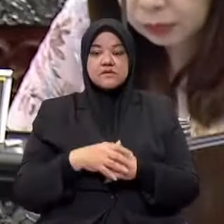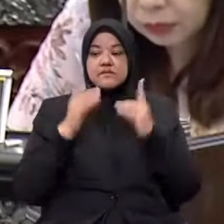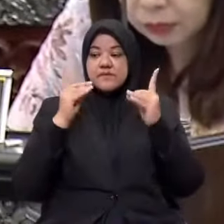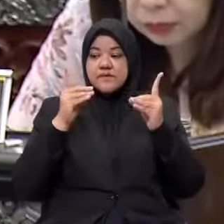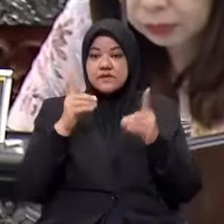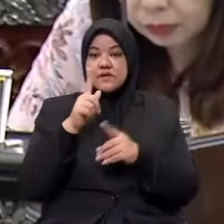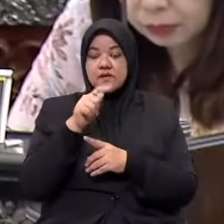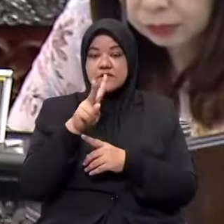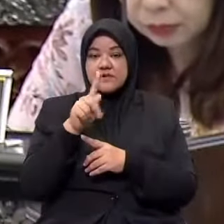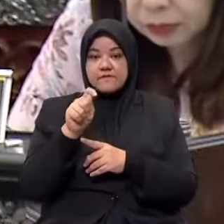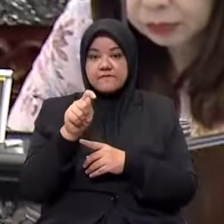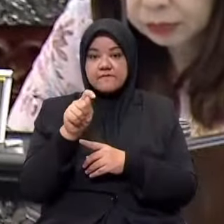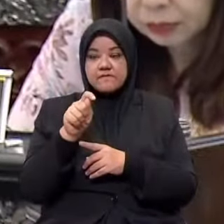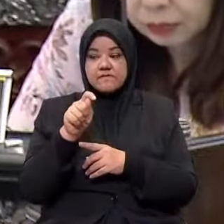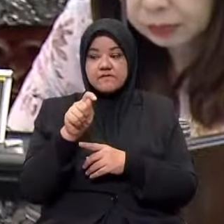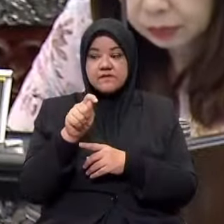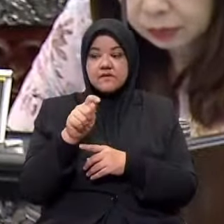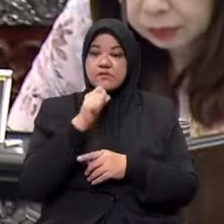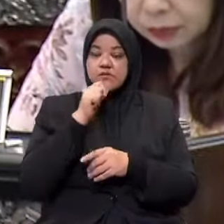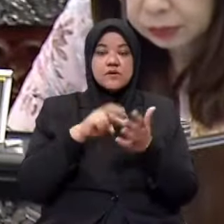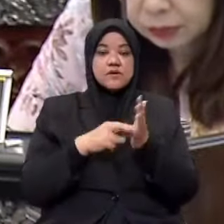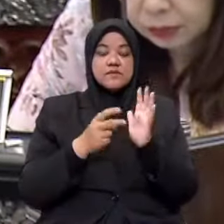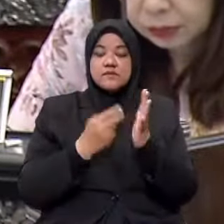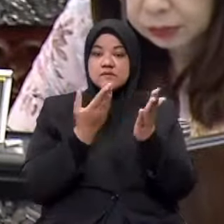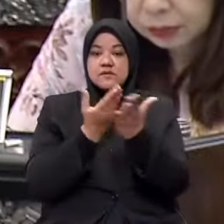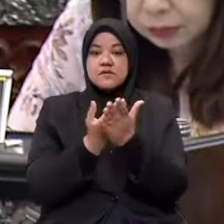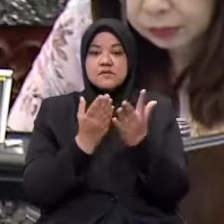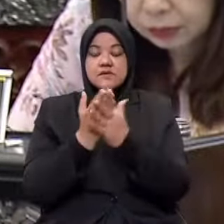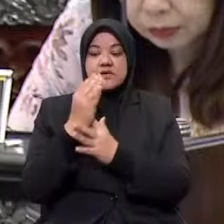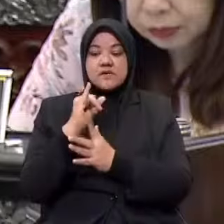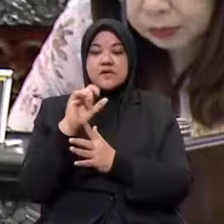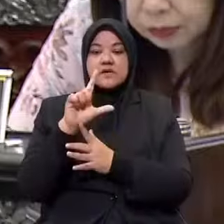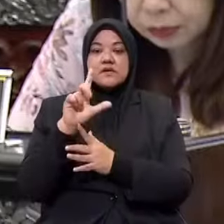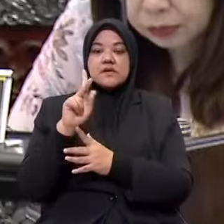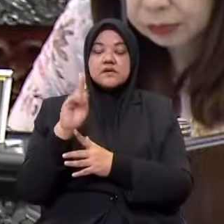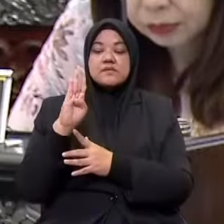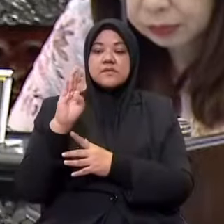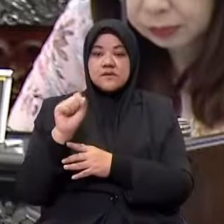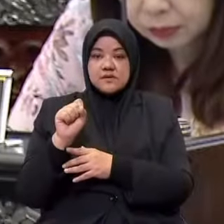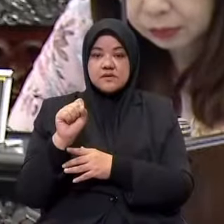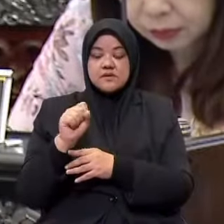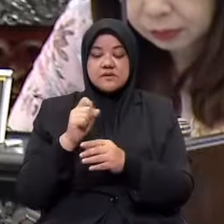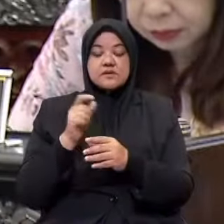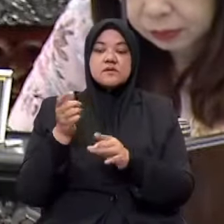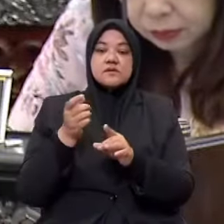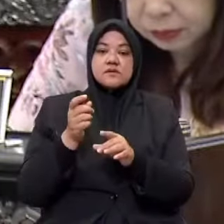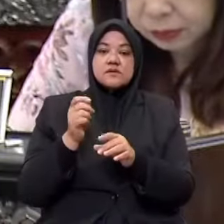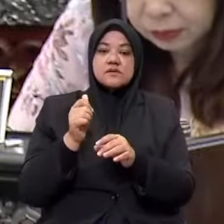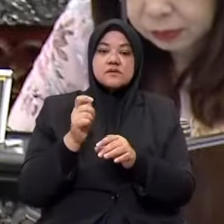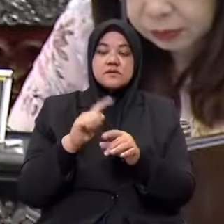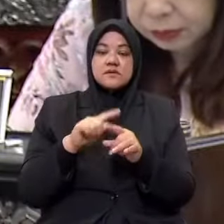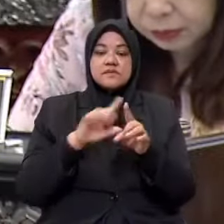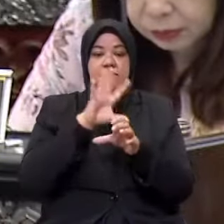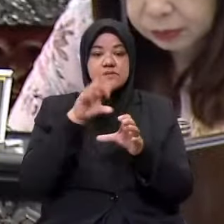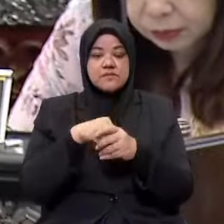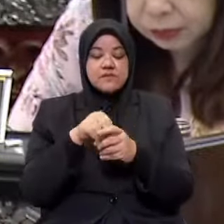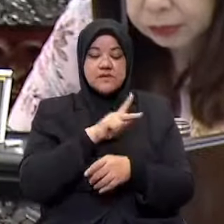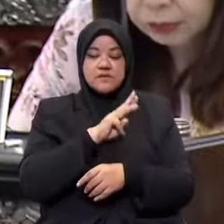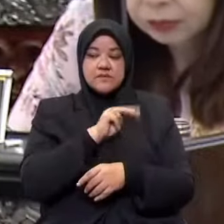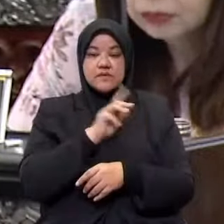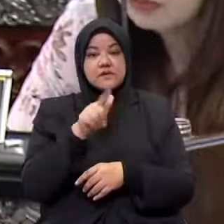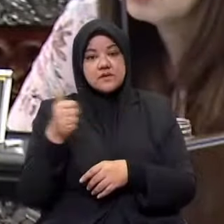pendidikan tvet ini tidak hanya ditawarkan menerusi ilkbs Sebaliknya juga meliputi